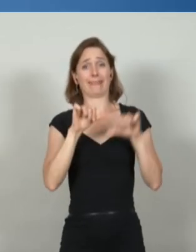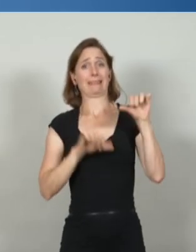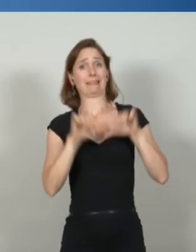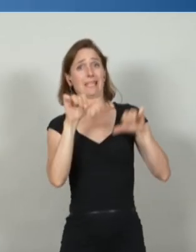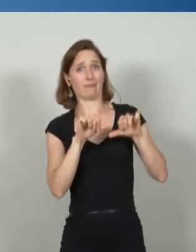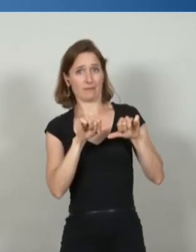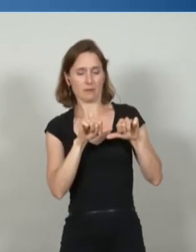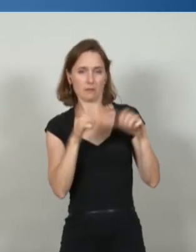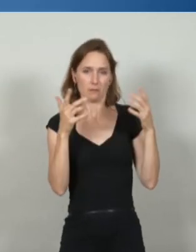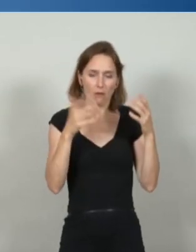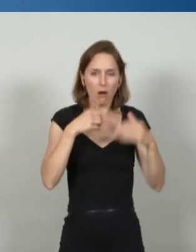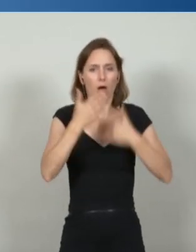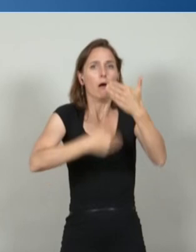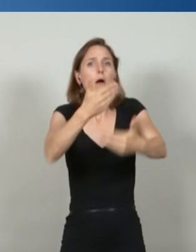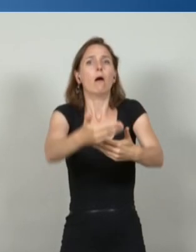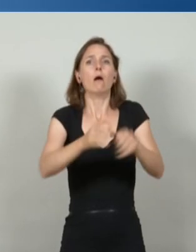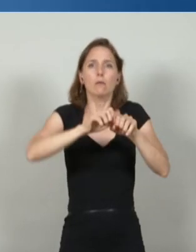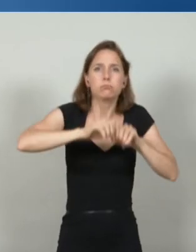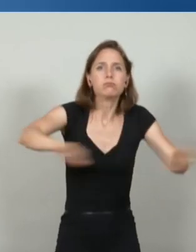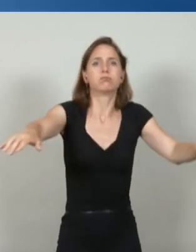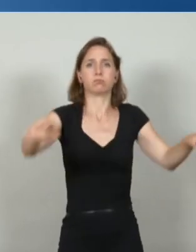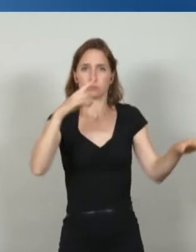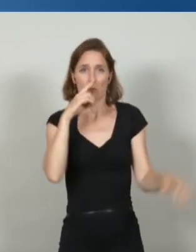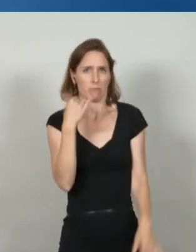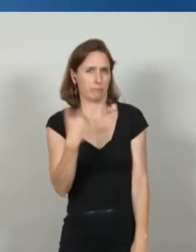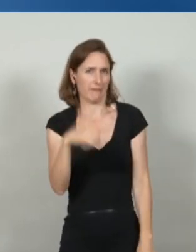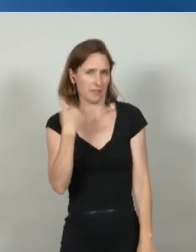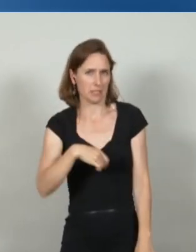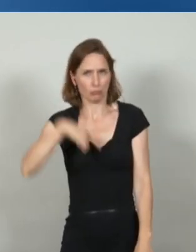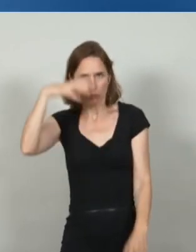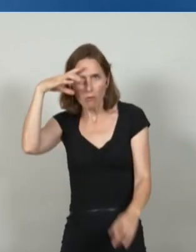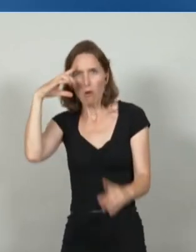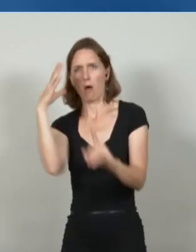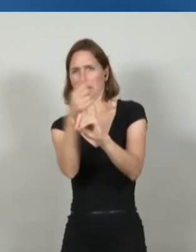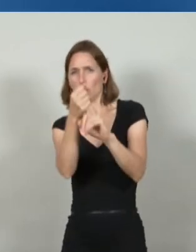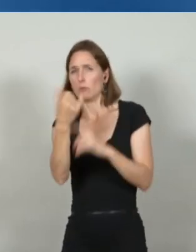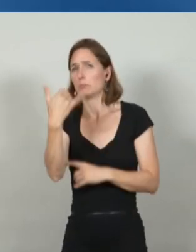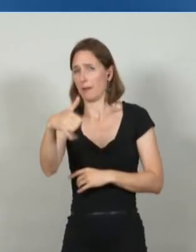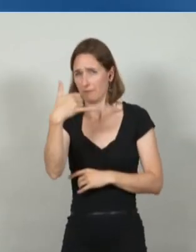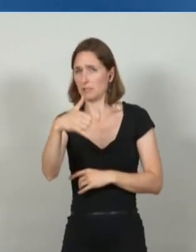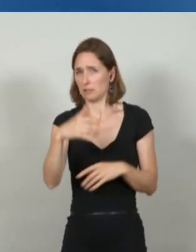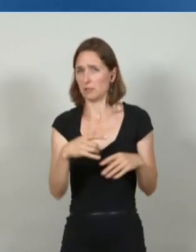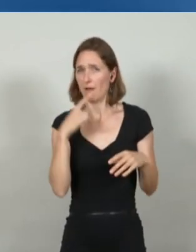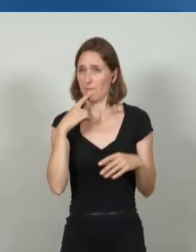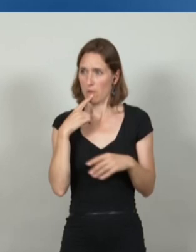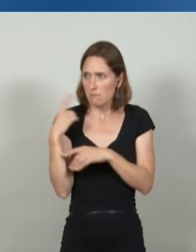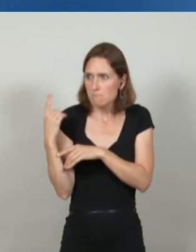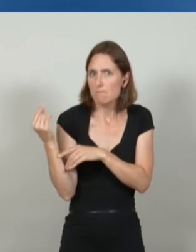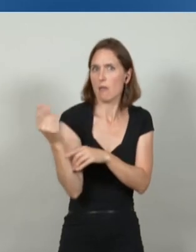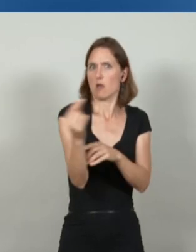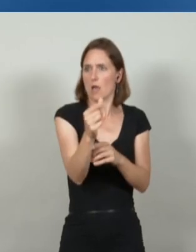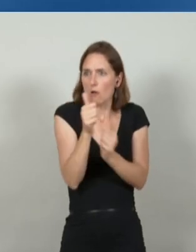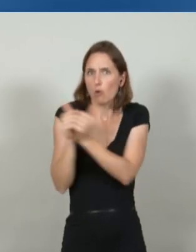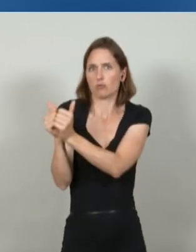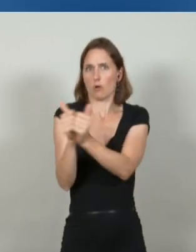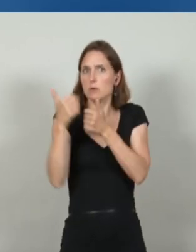d'avoir été menée nous avons encore des ambitions importantes nous devrons les porter à plusieurs et de manière collective mais ça nous